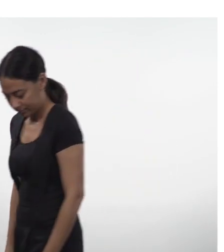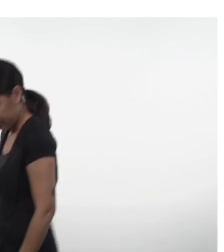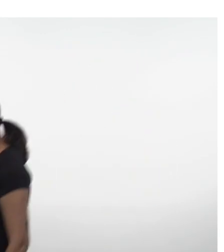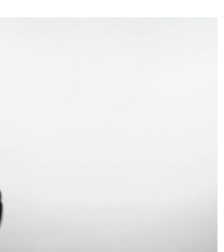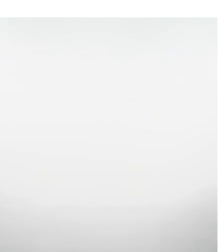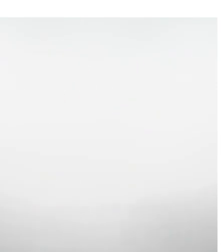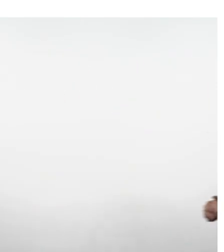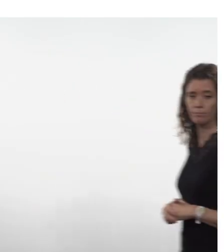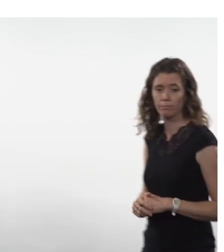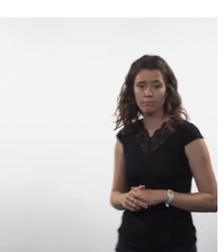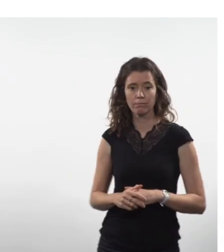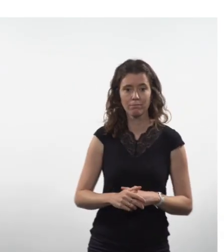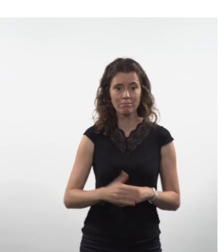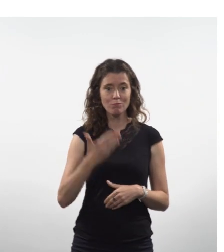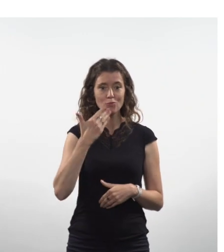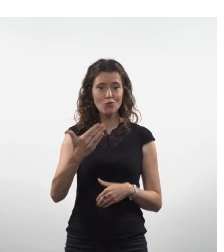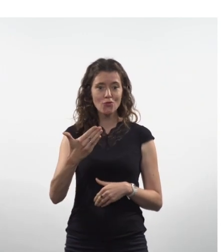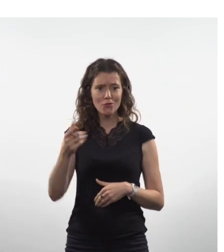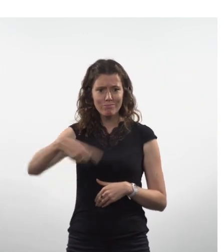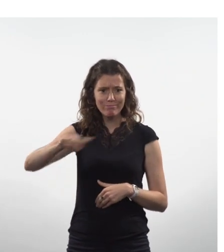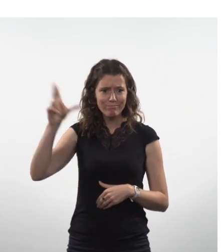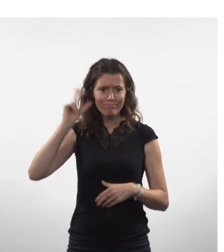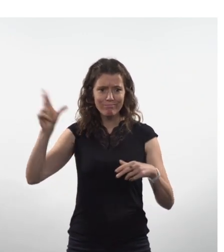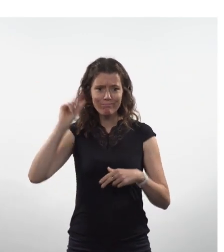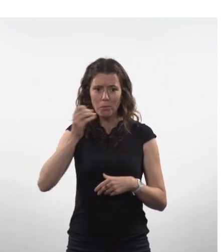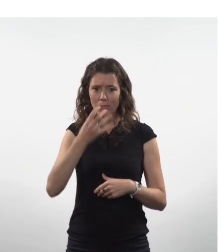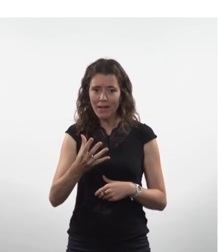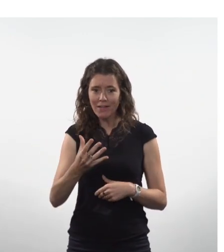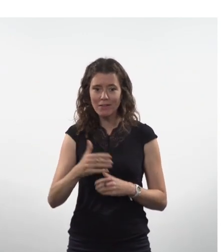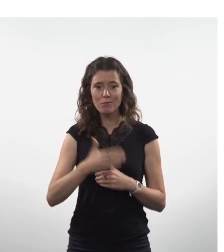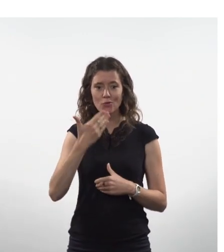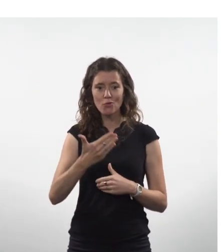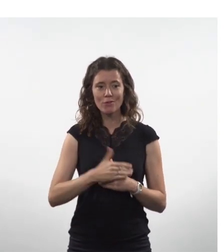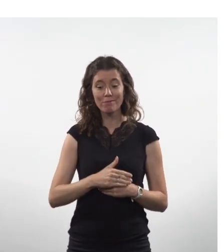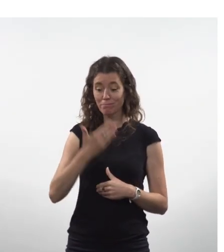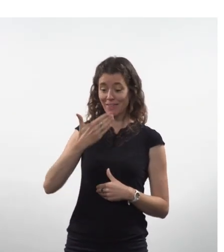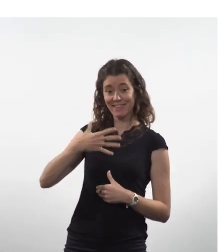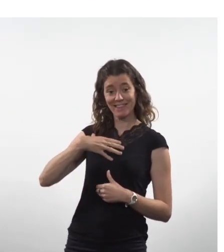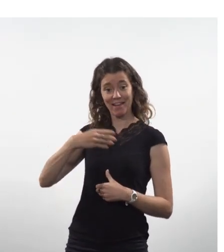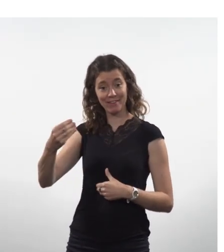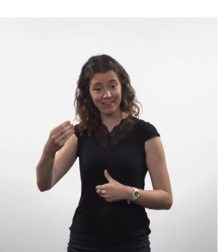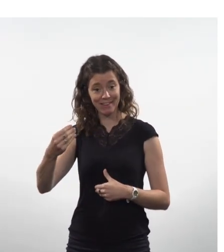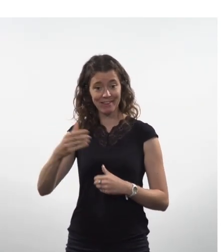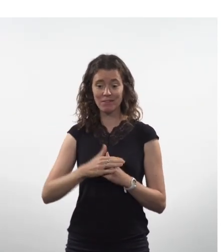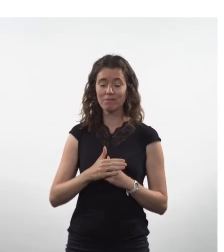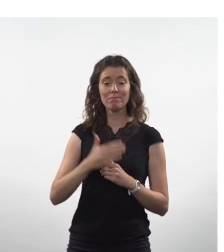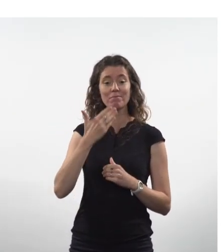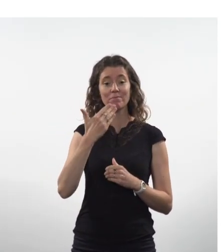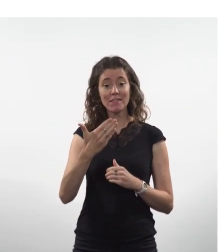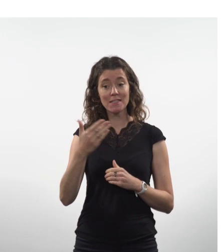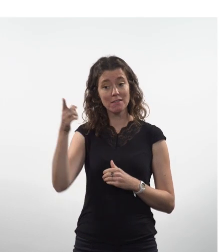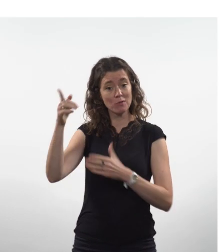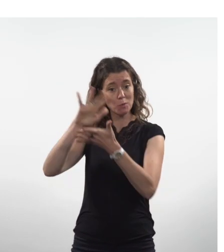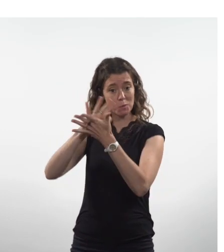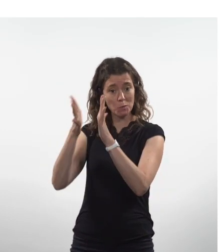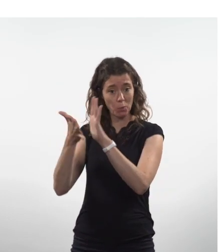Bonjour, est-ce que vous m'entendez bien? Bonjour, merci pour l'invitation et je remercie Coatis